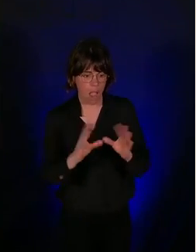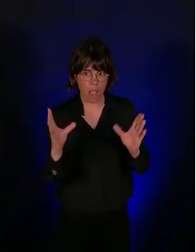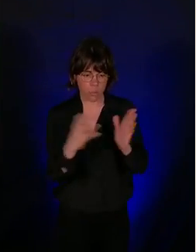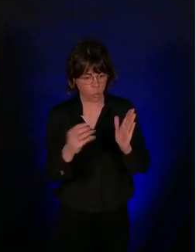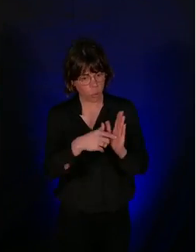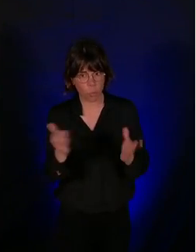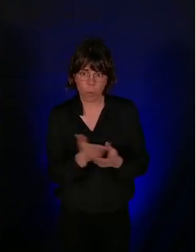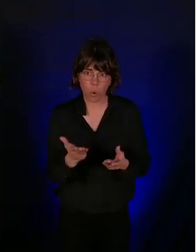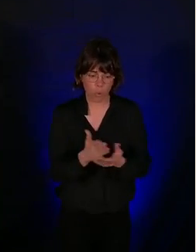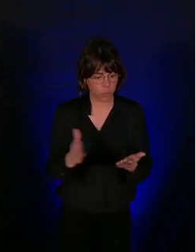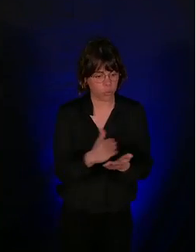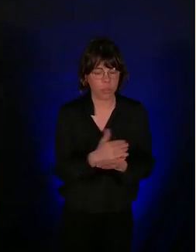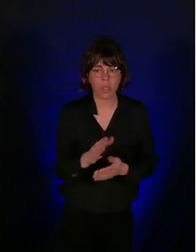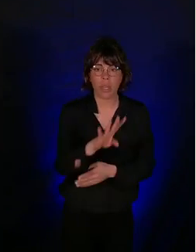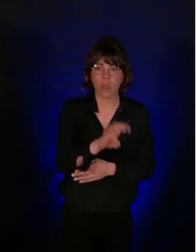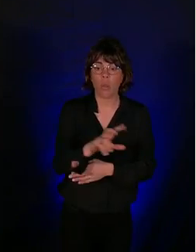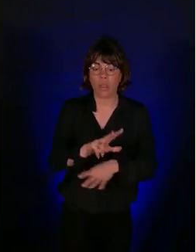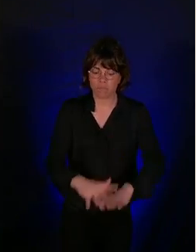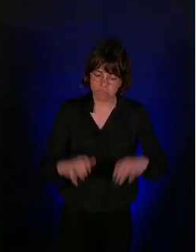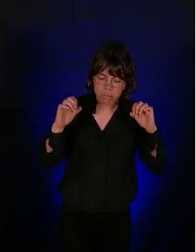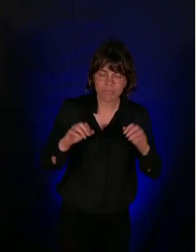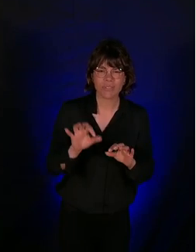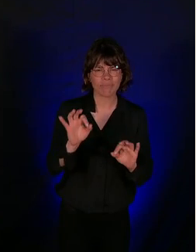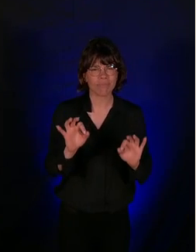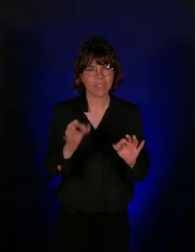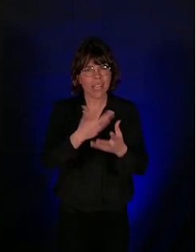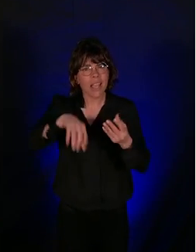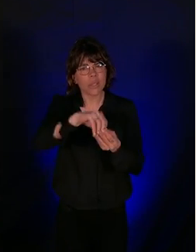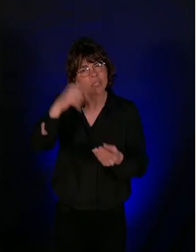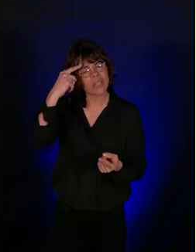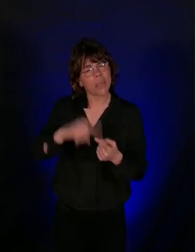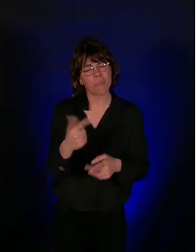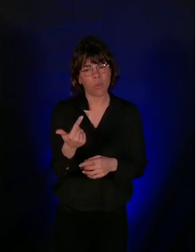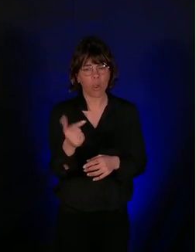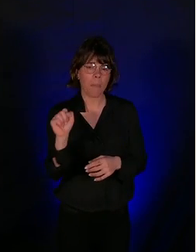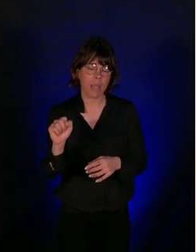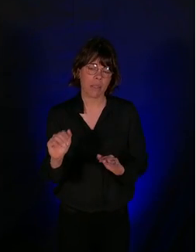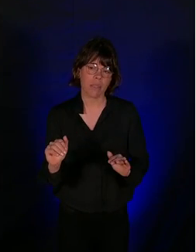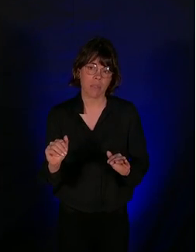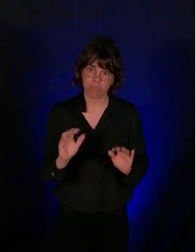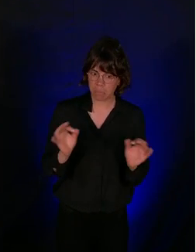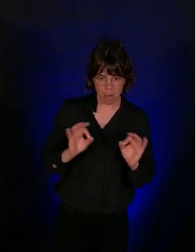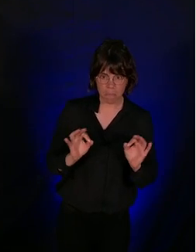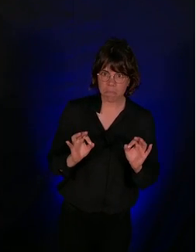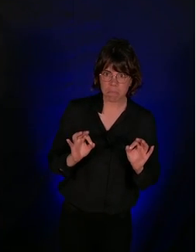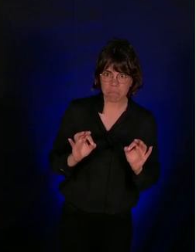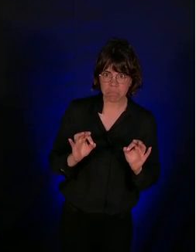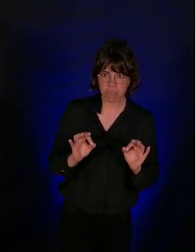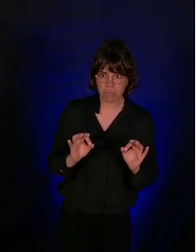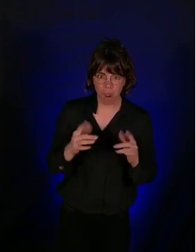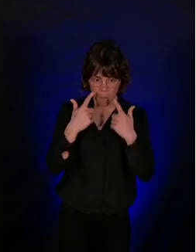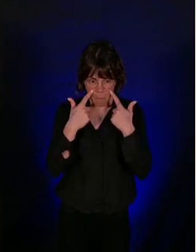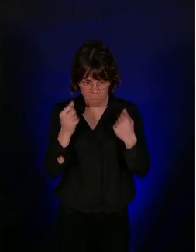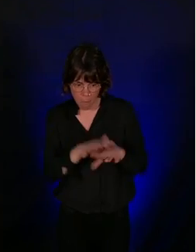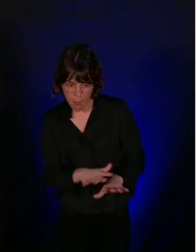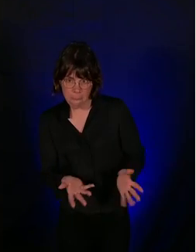d'orientation du 53e congrès ça a été ajouté dans le dans le thème 2 ma camarade quand même ah ben non ben c'est pas visible en tout cas dans